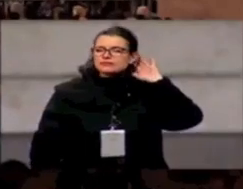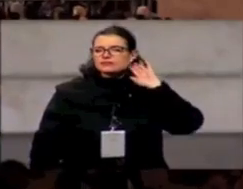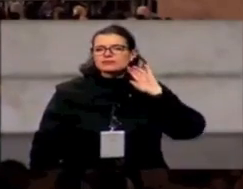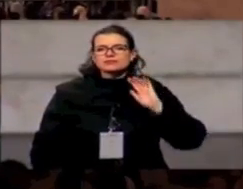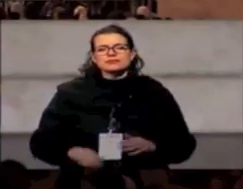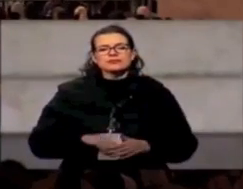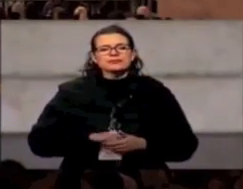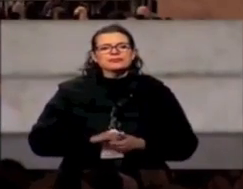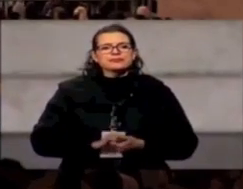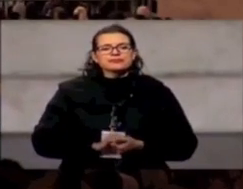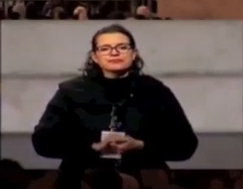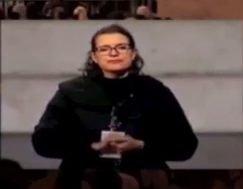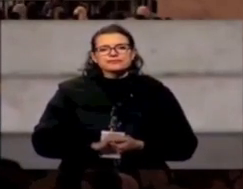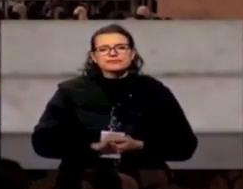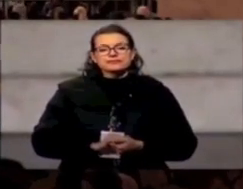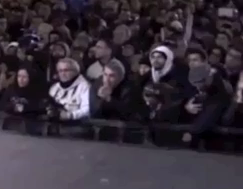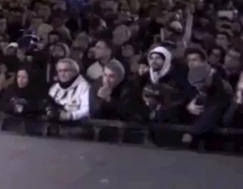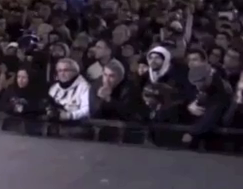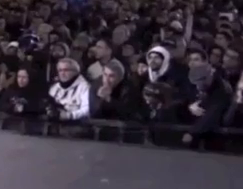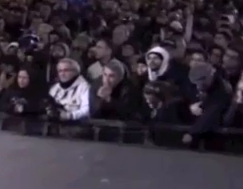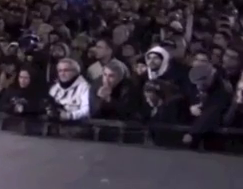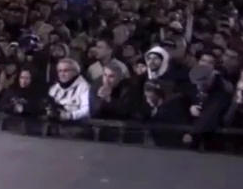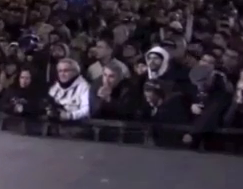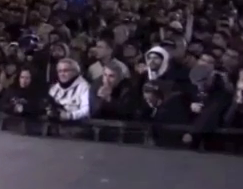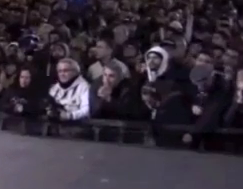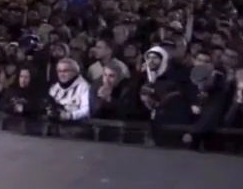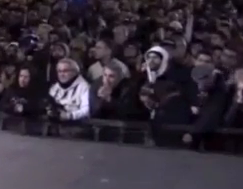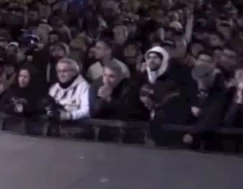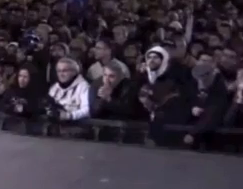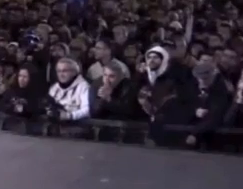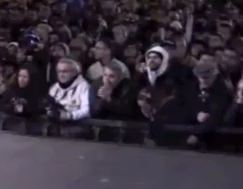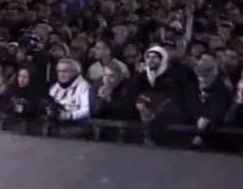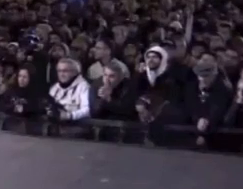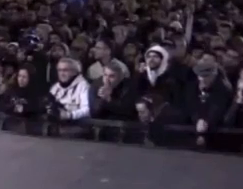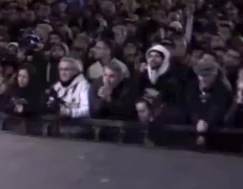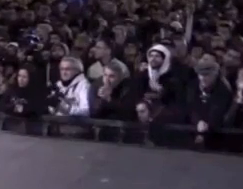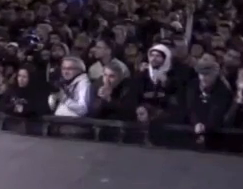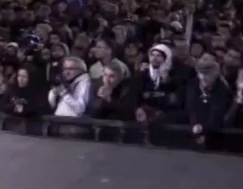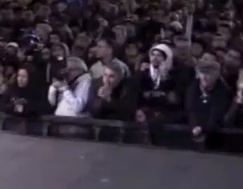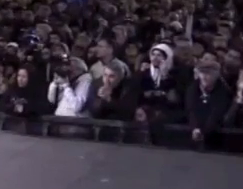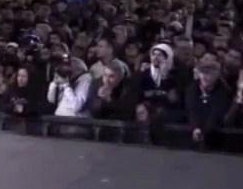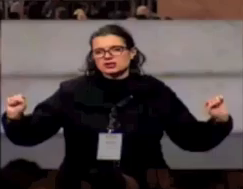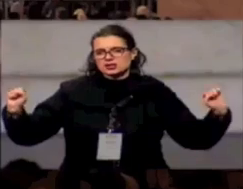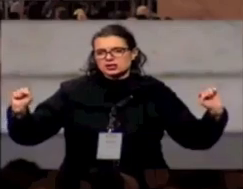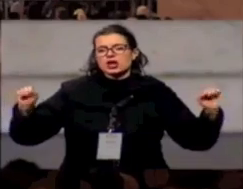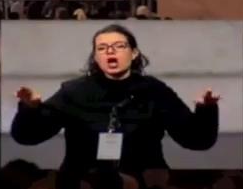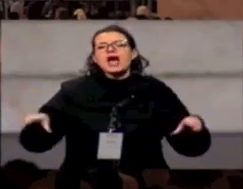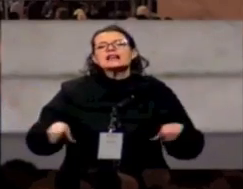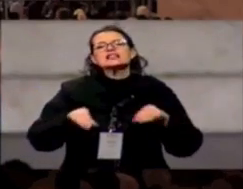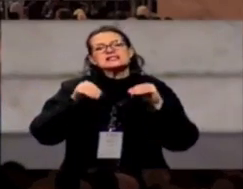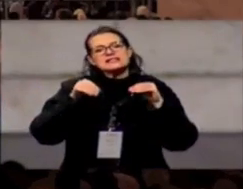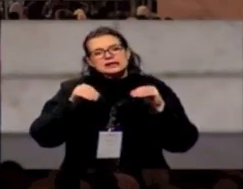avvenisse è da quel momento che la nostra democrazia ha cominciato ad essere